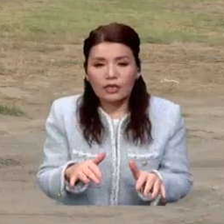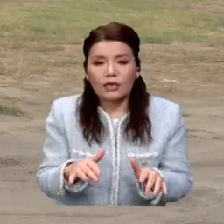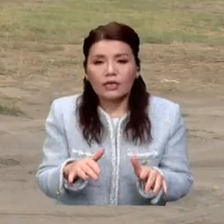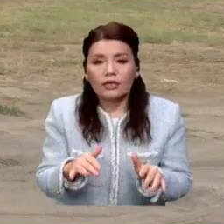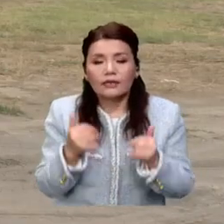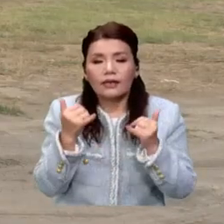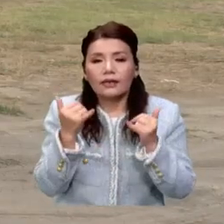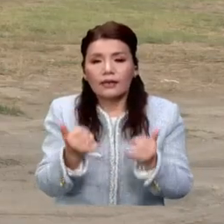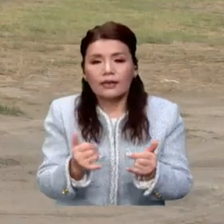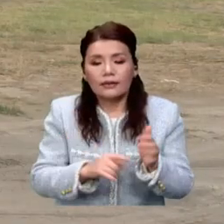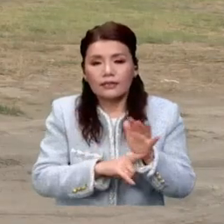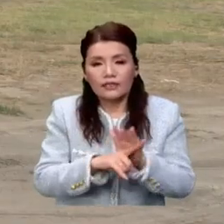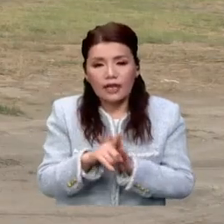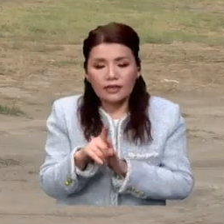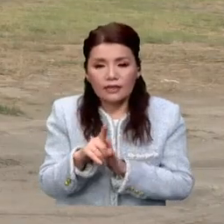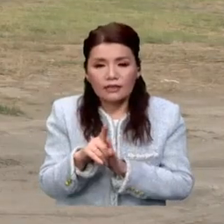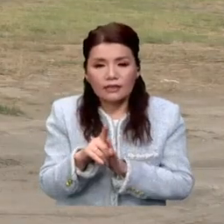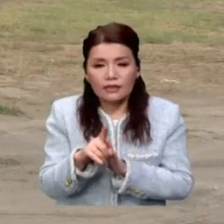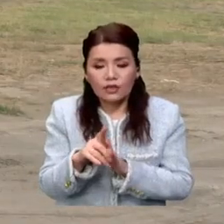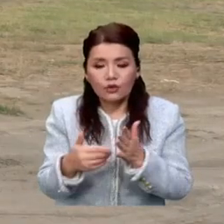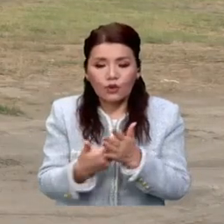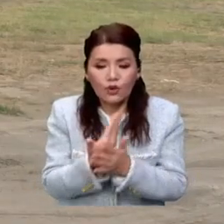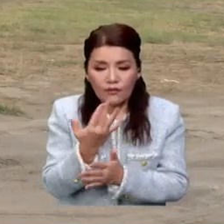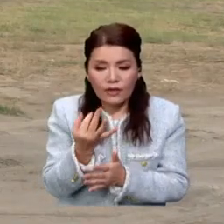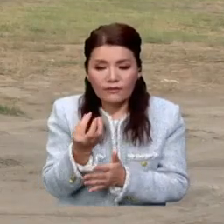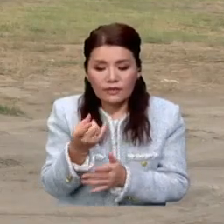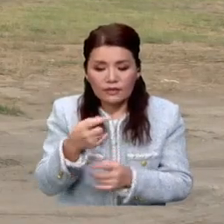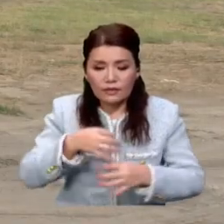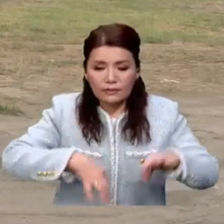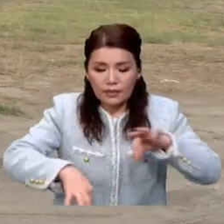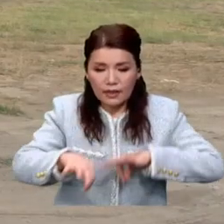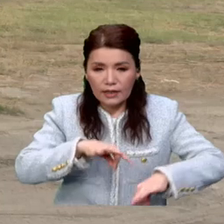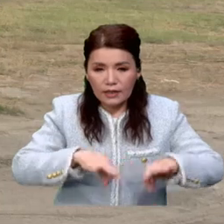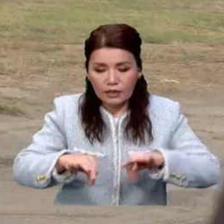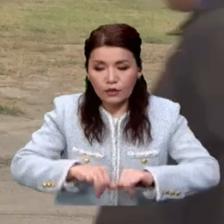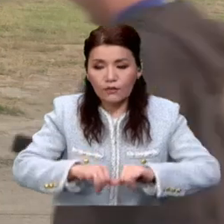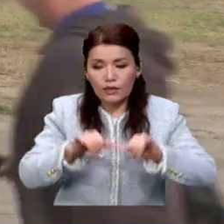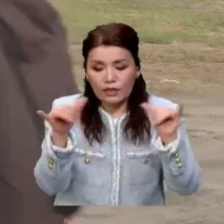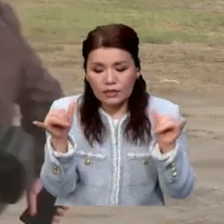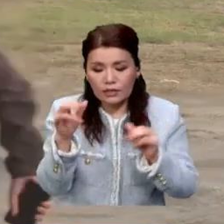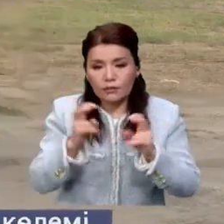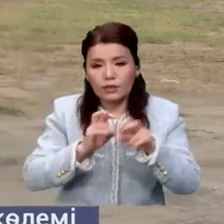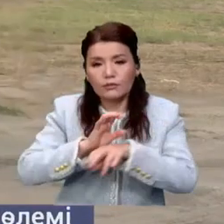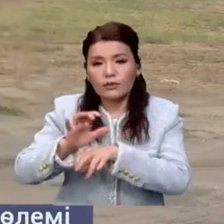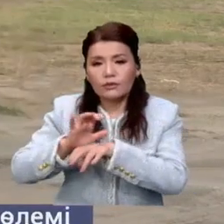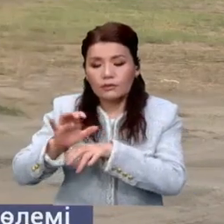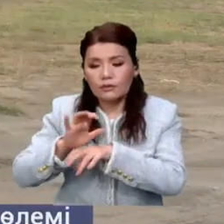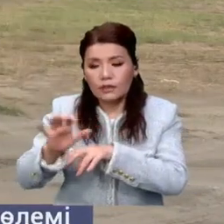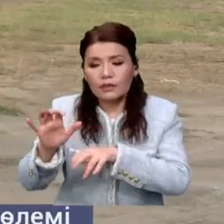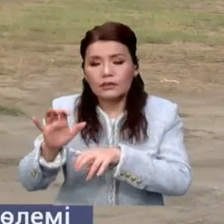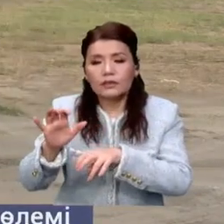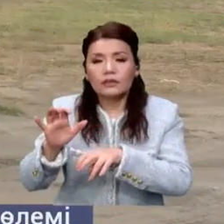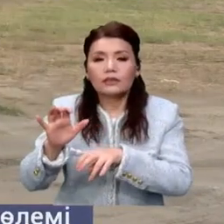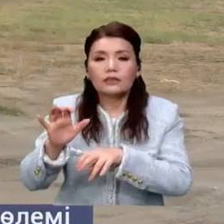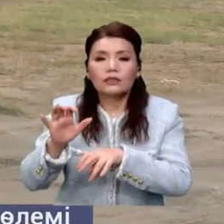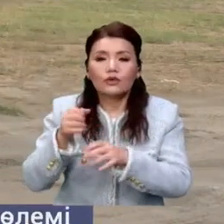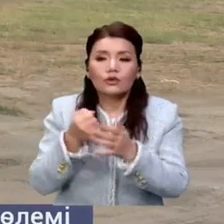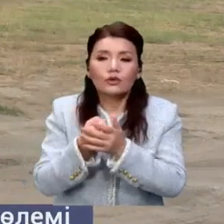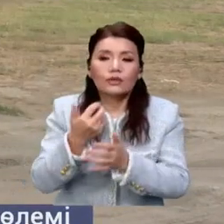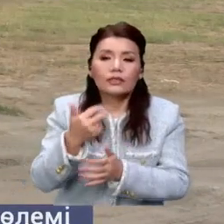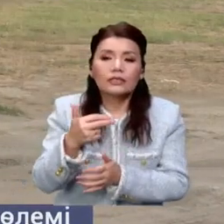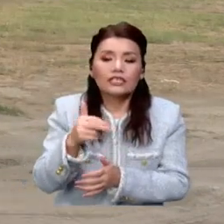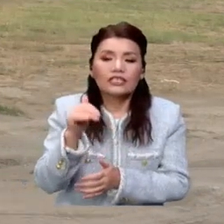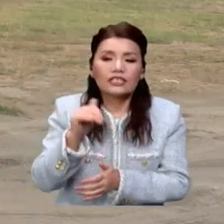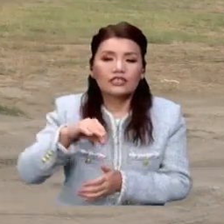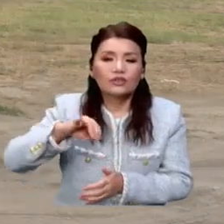на начало нового инвестиционного проекта по увеличению производительности до 30 000